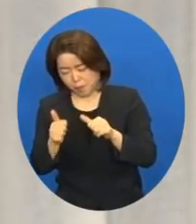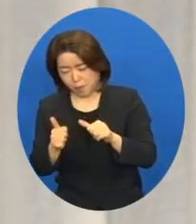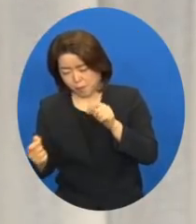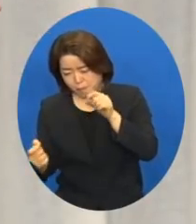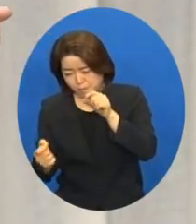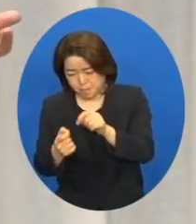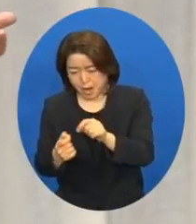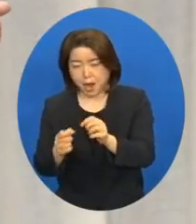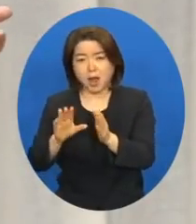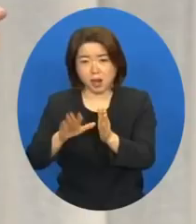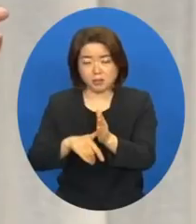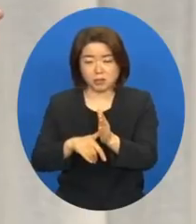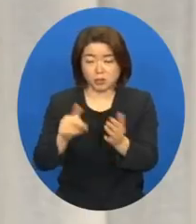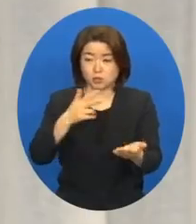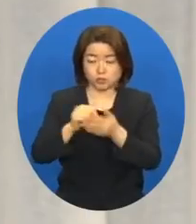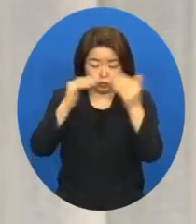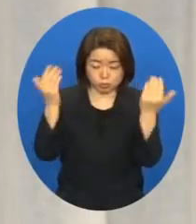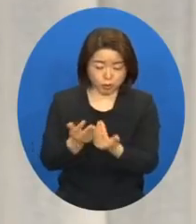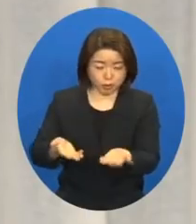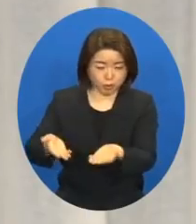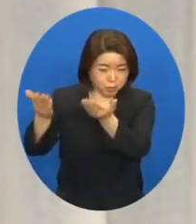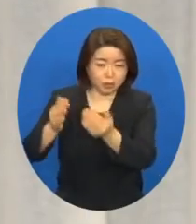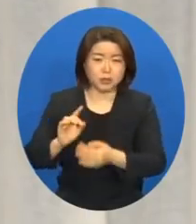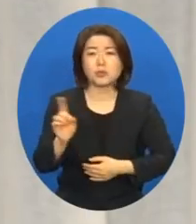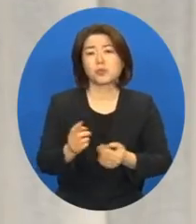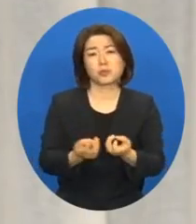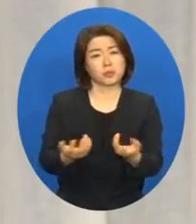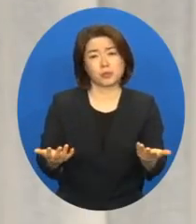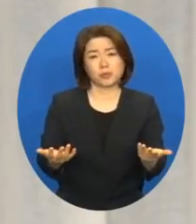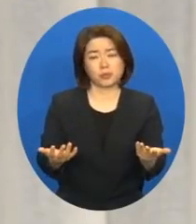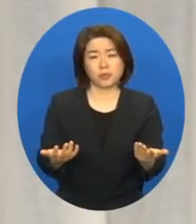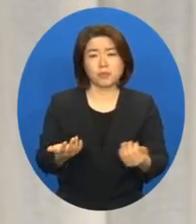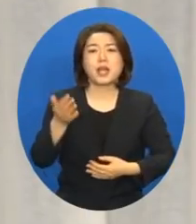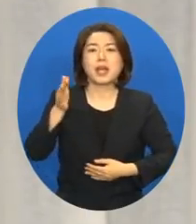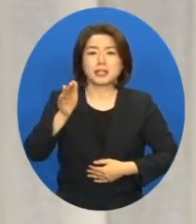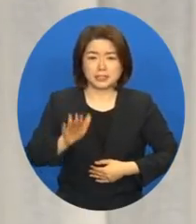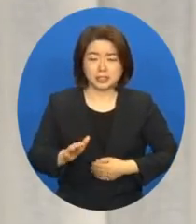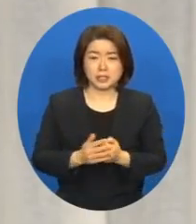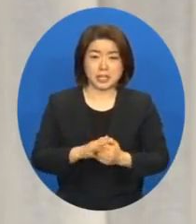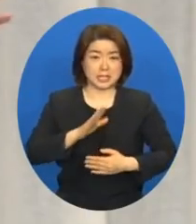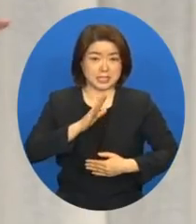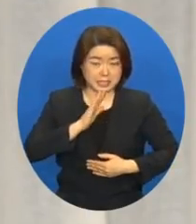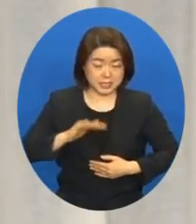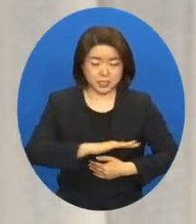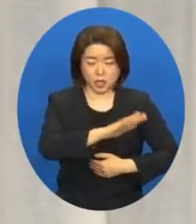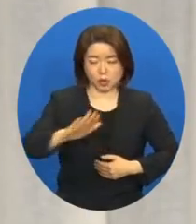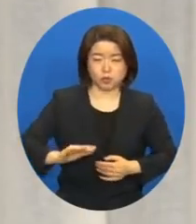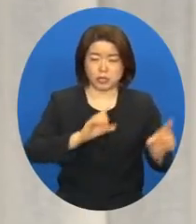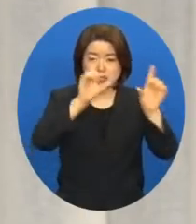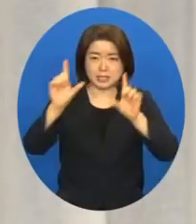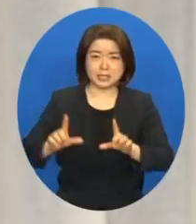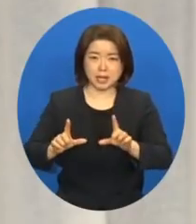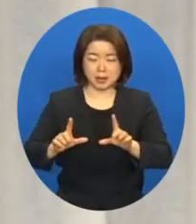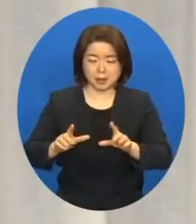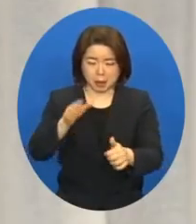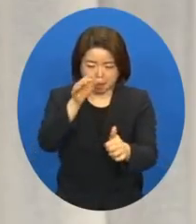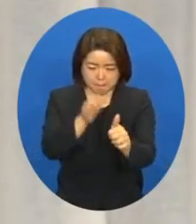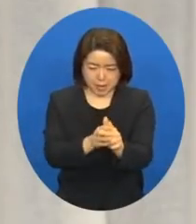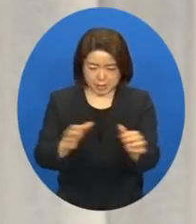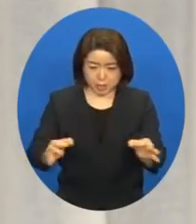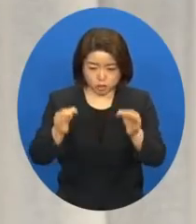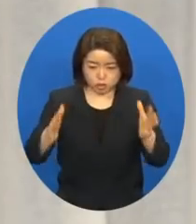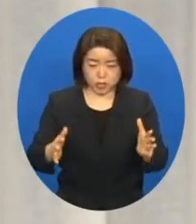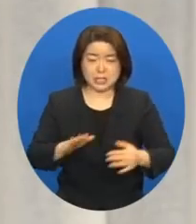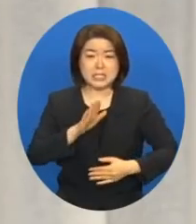다 맡겨야죠. 그때는 뭐 어떻게 하실 겁니까? 그런데 진짜 주님께 우리의 삶을 맡겨야 되는 순간은 지금 바로 이